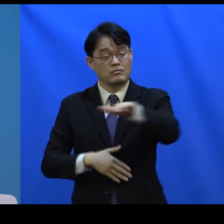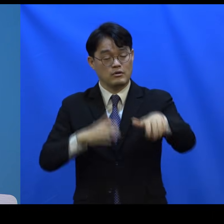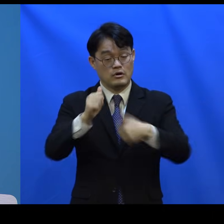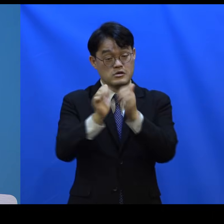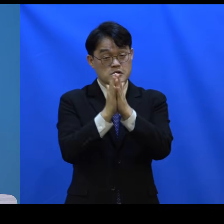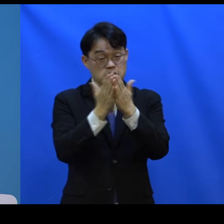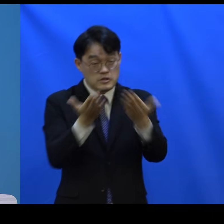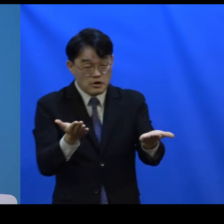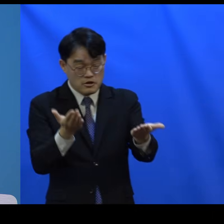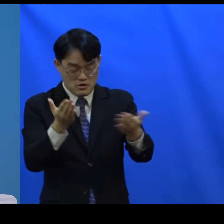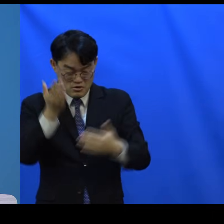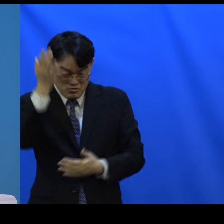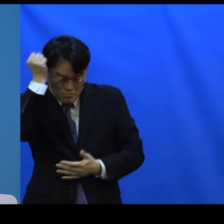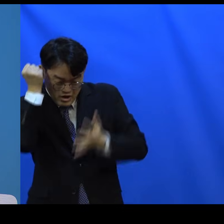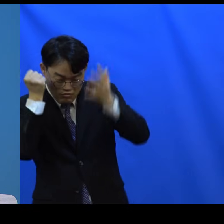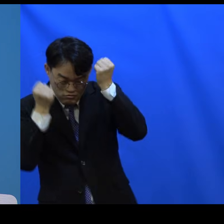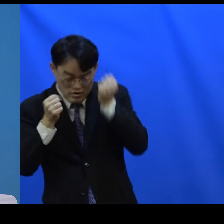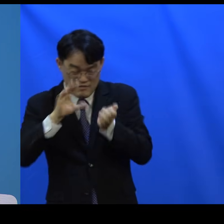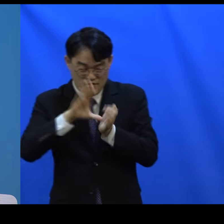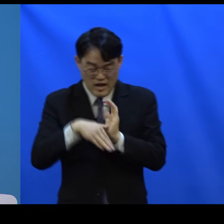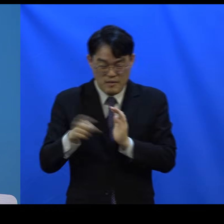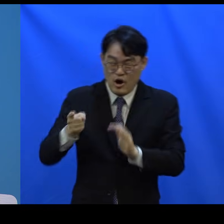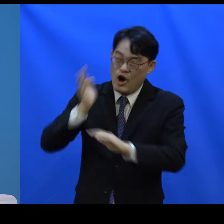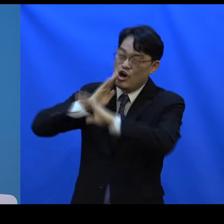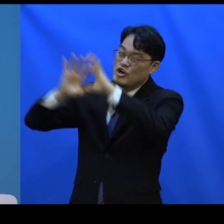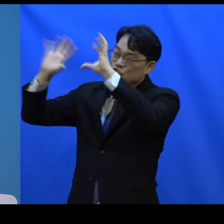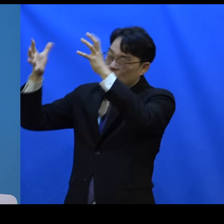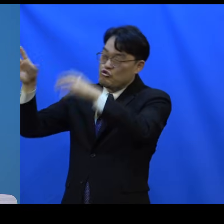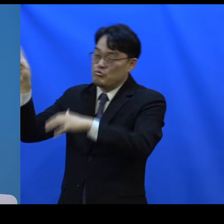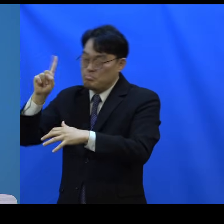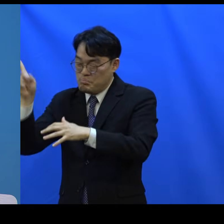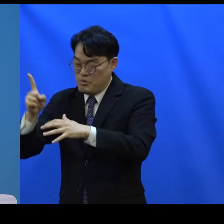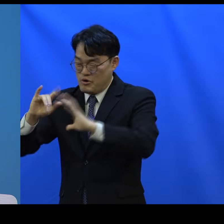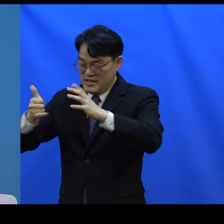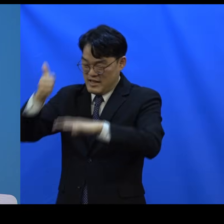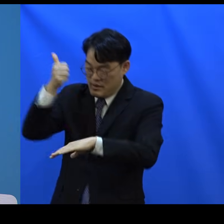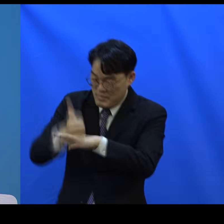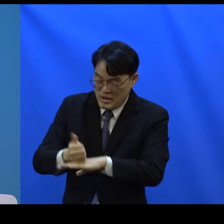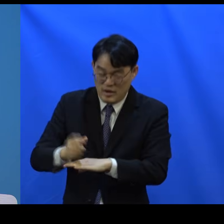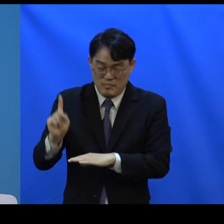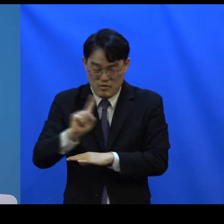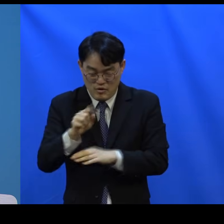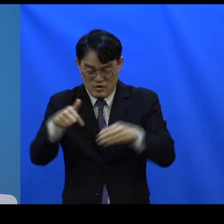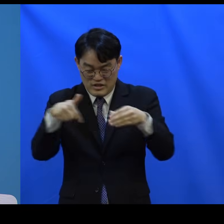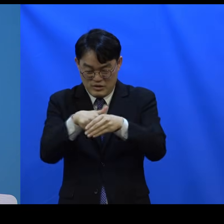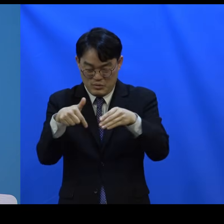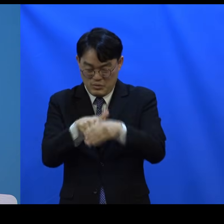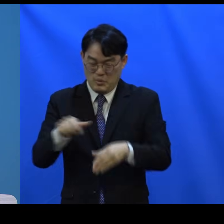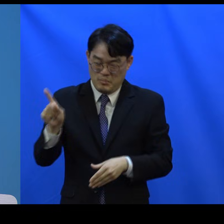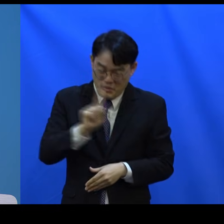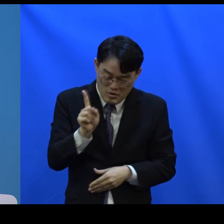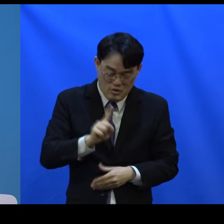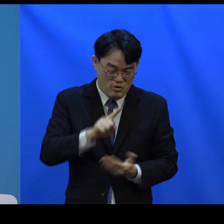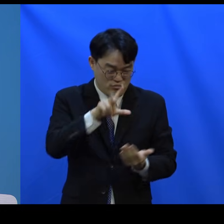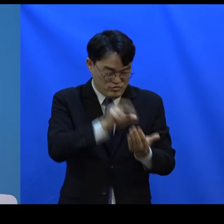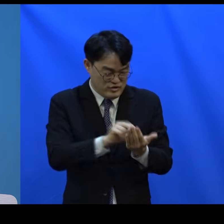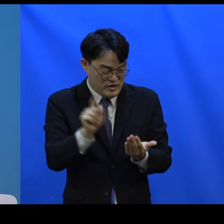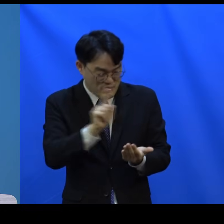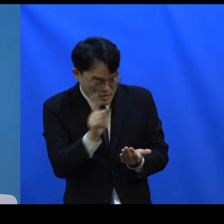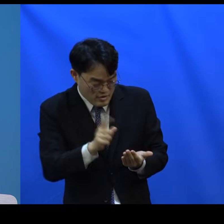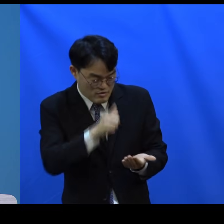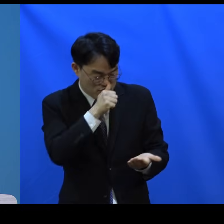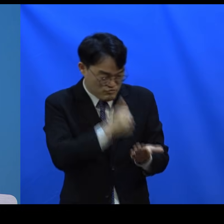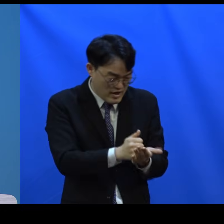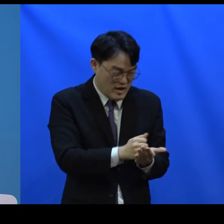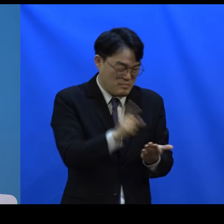그런 이제 지식적인 것들로 복음을 이해하고 신앙의 출발점에서 애매모호하게